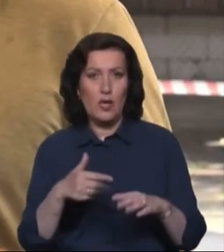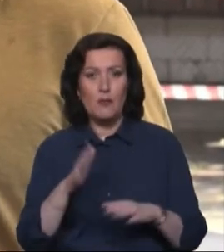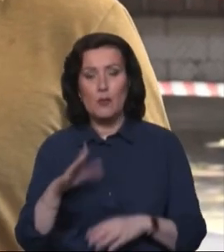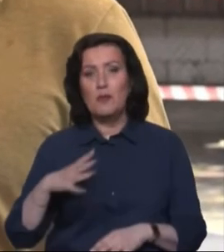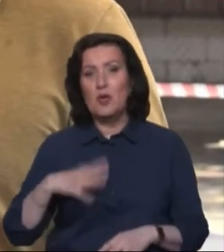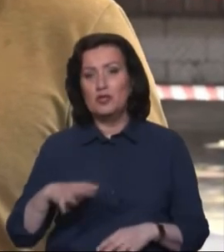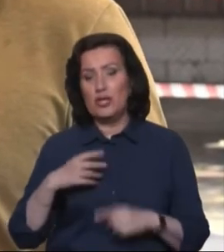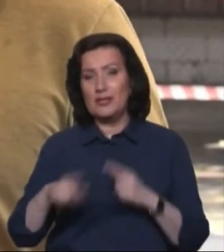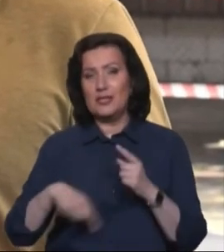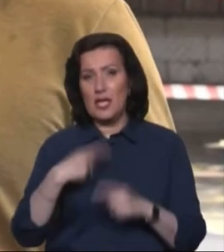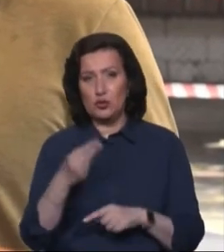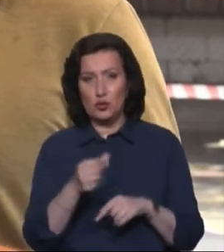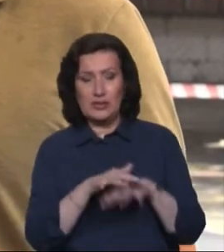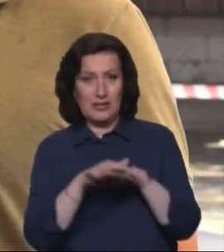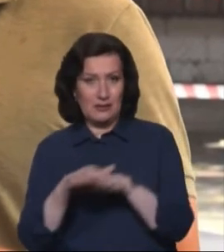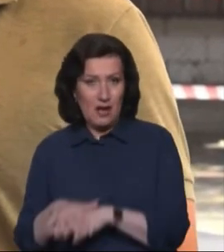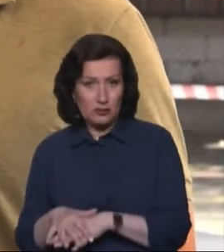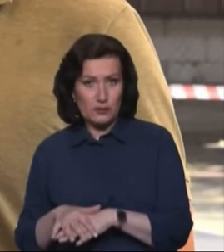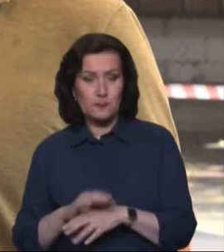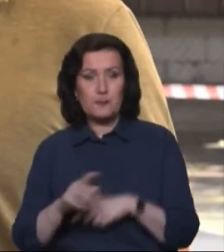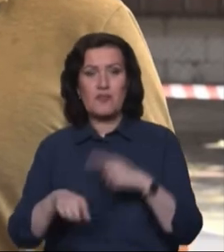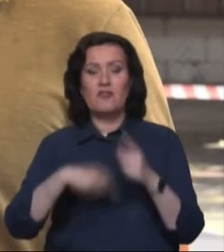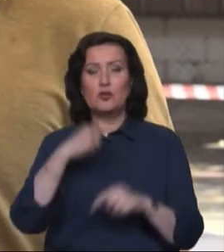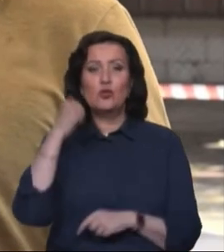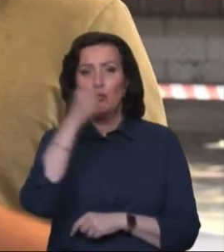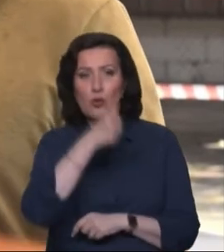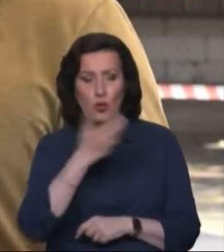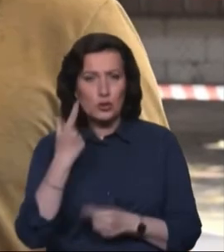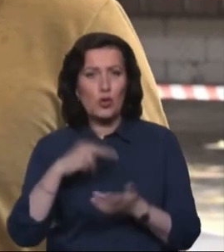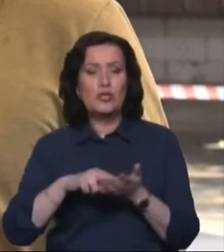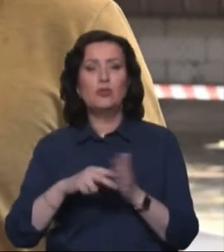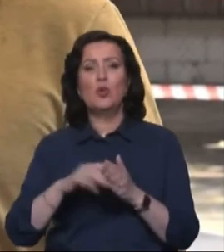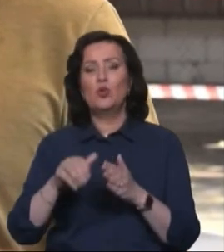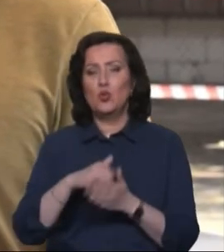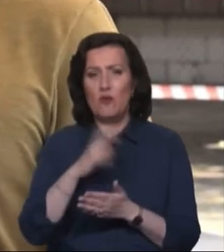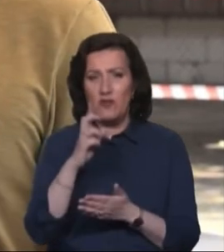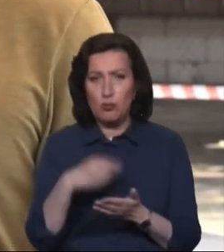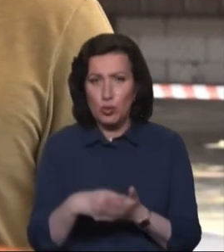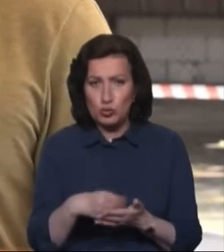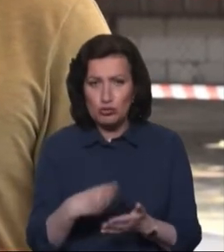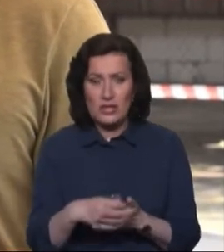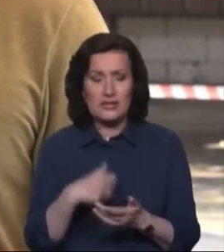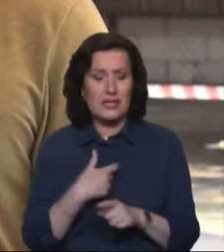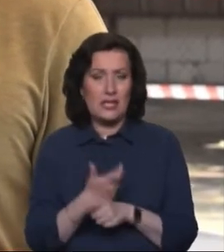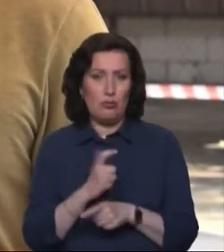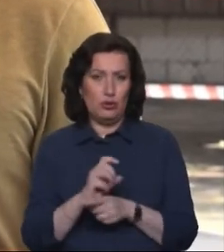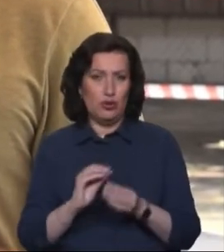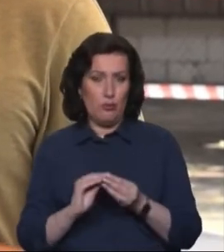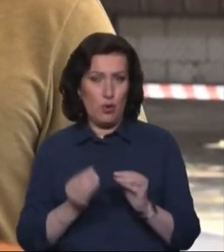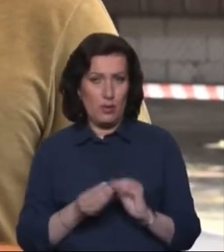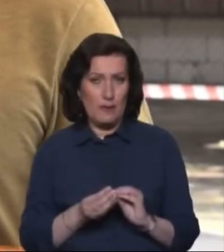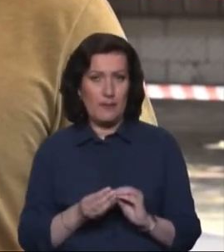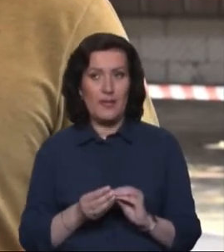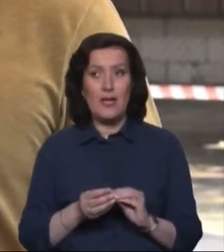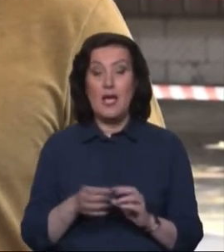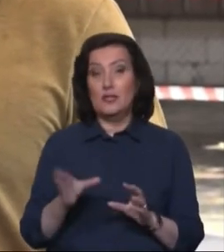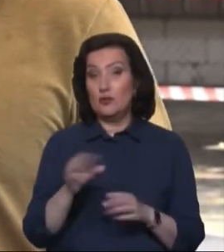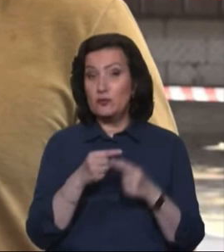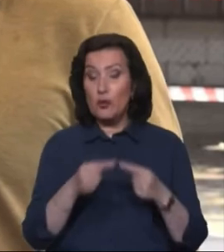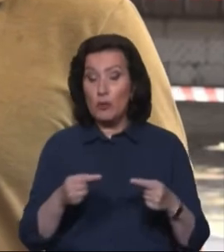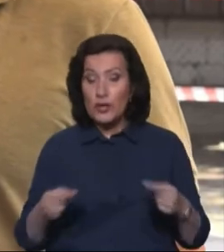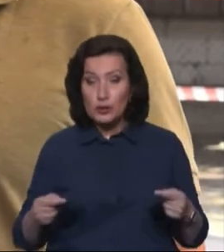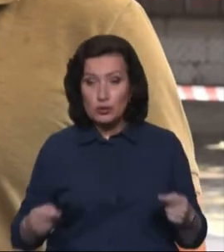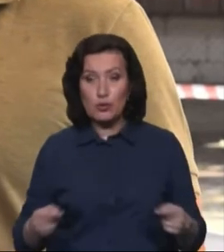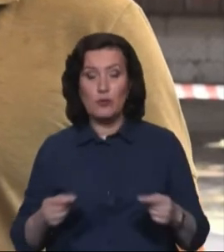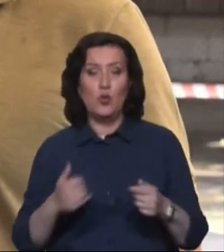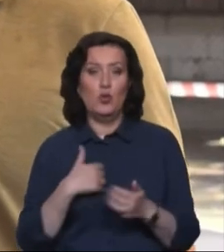ми будемо чекати наступний транш в наступному році коли спланують новий бюджет і це для нас є найбільшою проблемою в усьому іншому